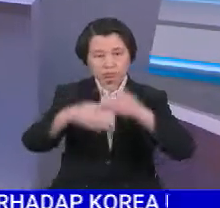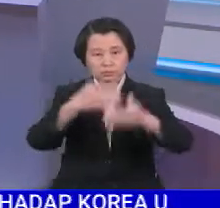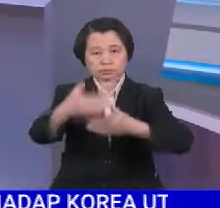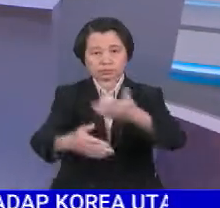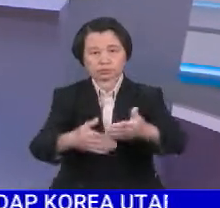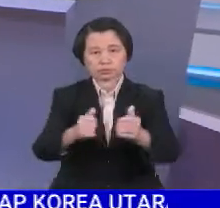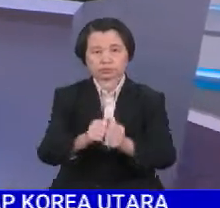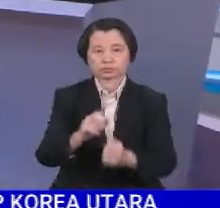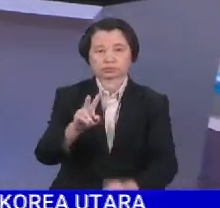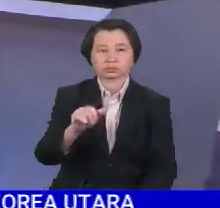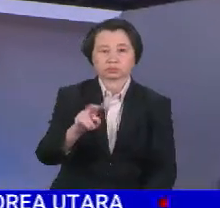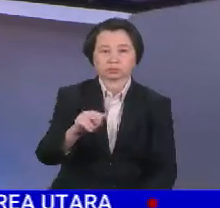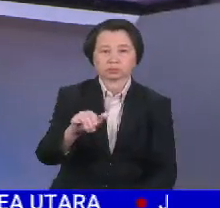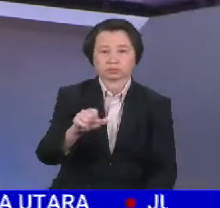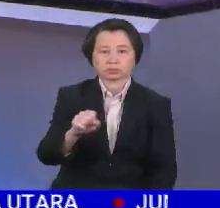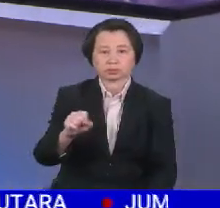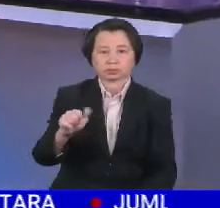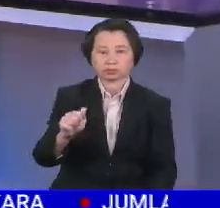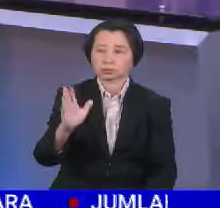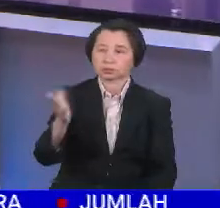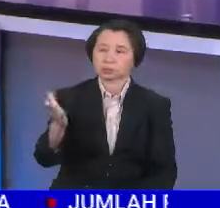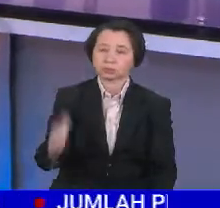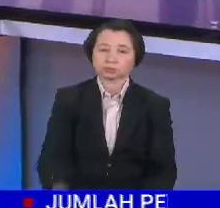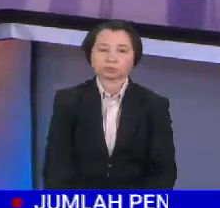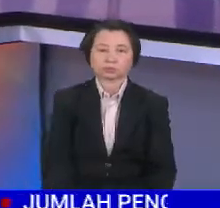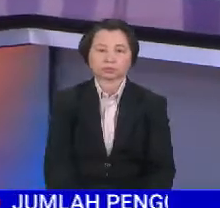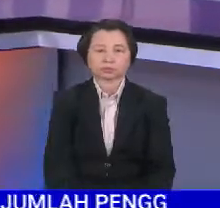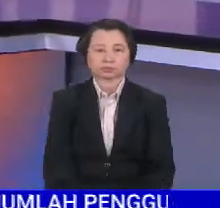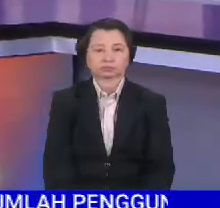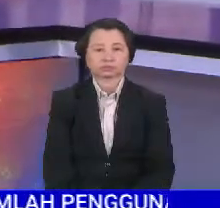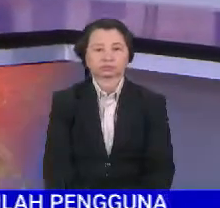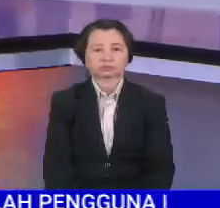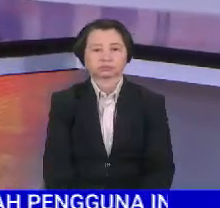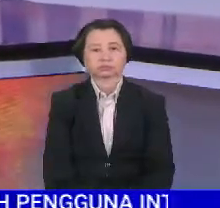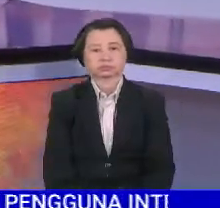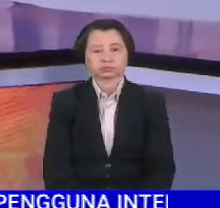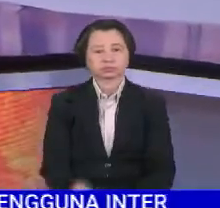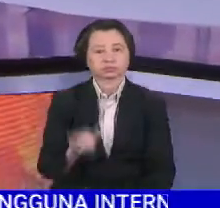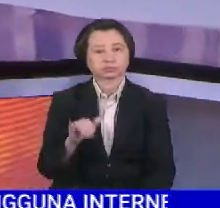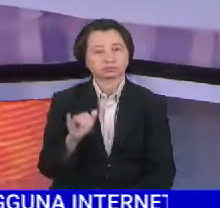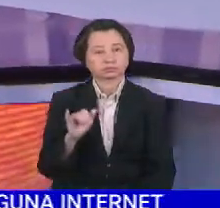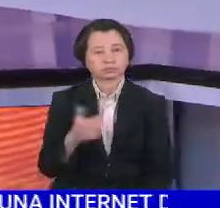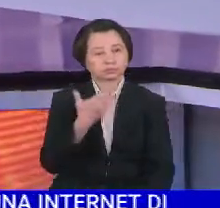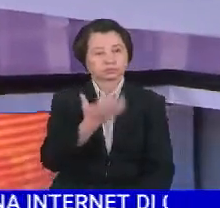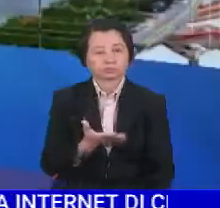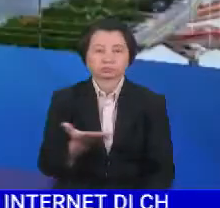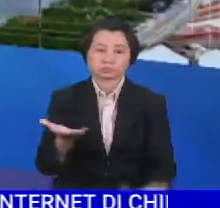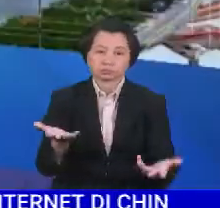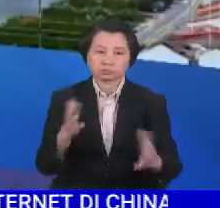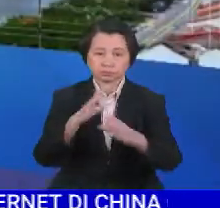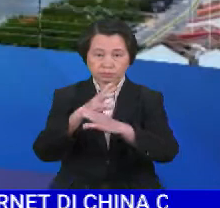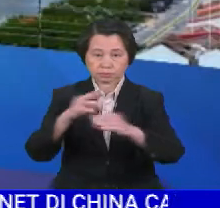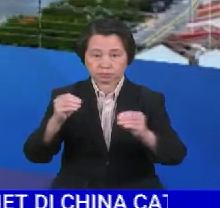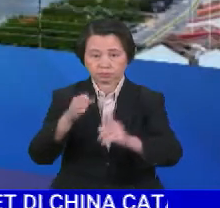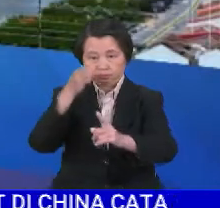langsung bersama Venice Summer ini sana ciri-ciri kambing Iya cuma kasih Atika walaupun cowok